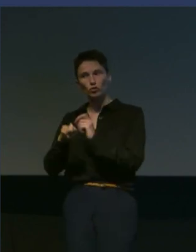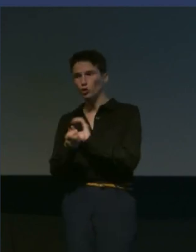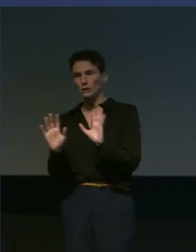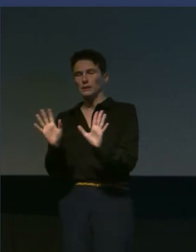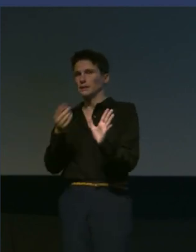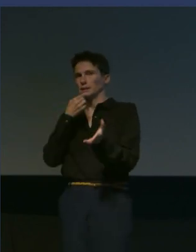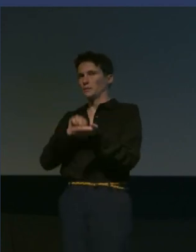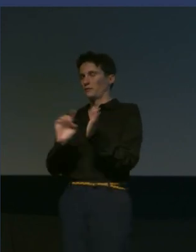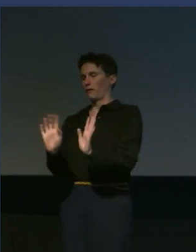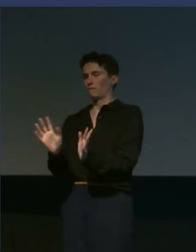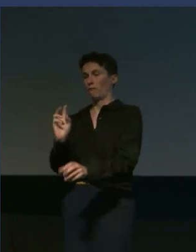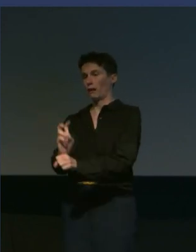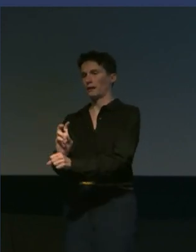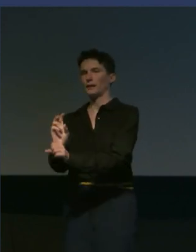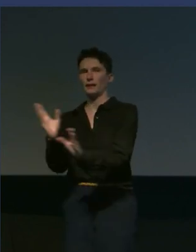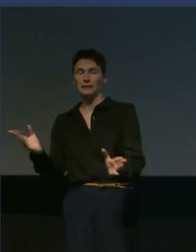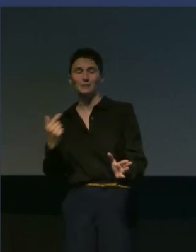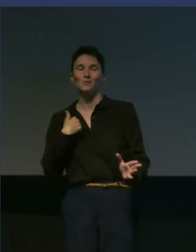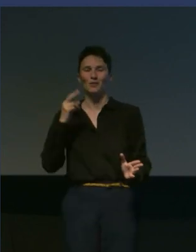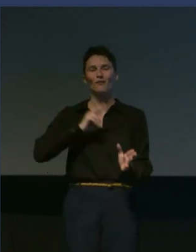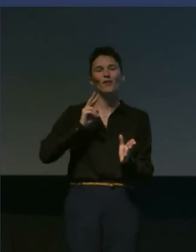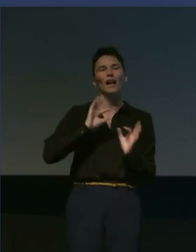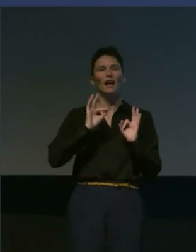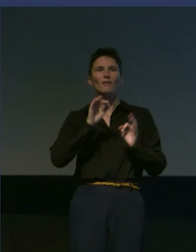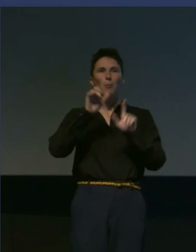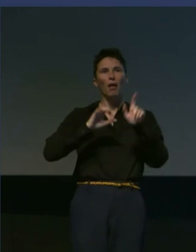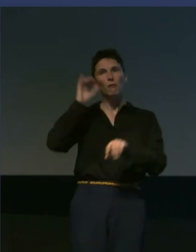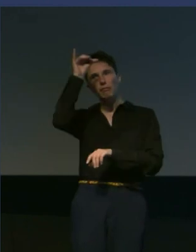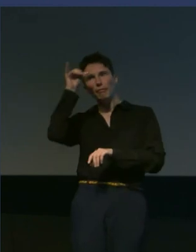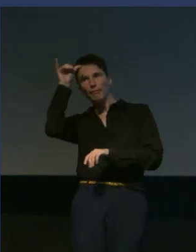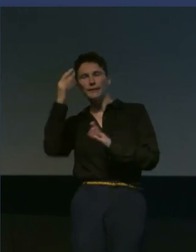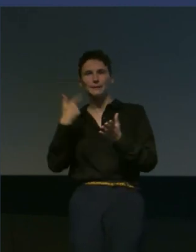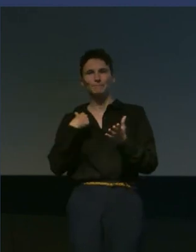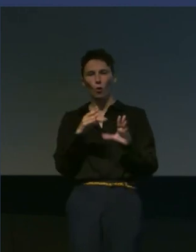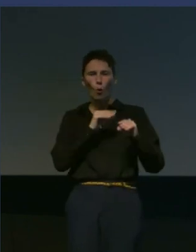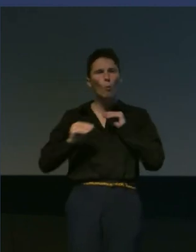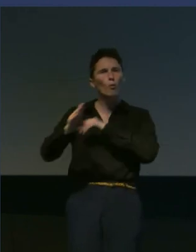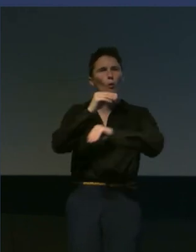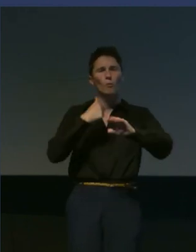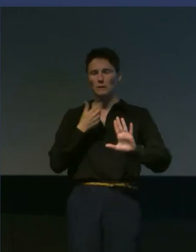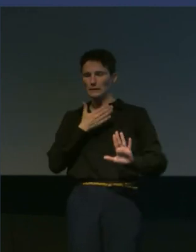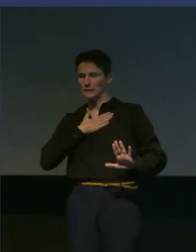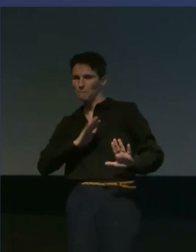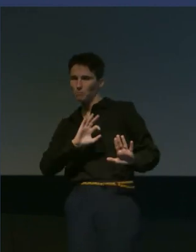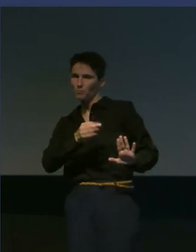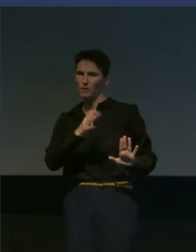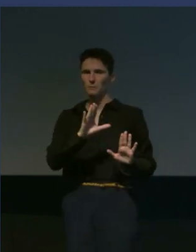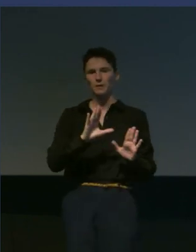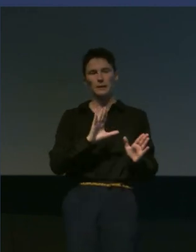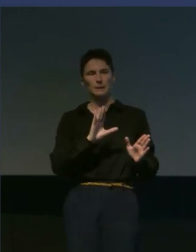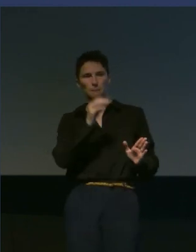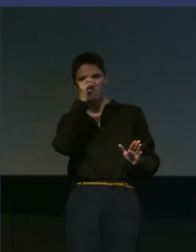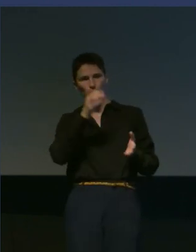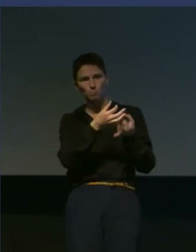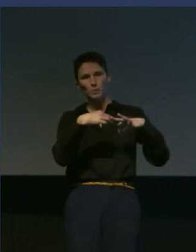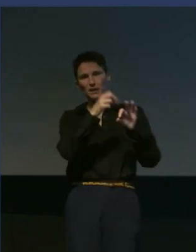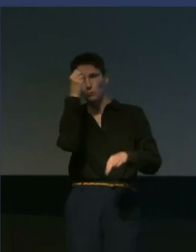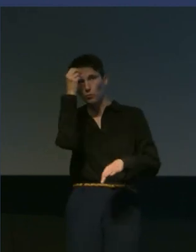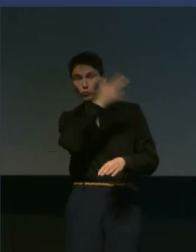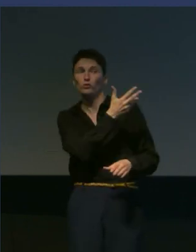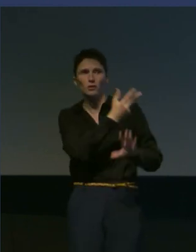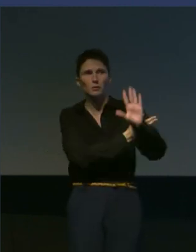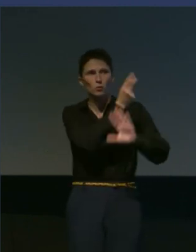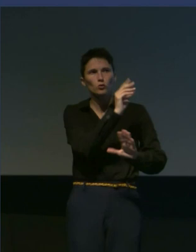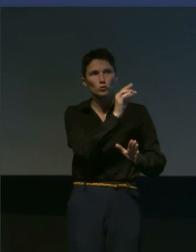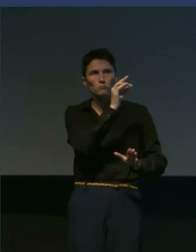cette idée de complot, mais on est vraiment sur des proportions dans certains pays, et aux États-Unis particulièrement, c'est là